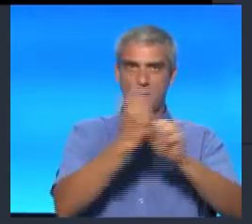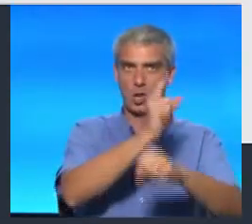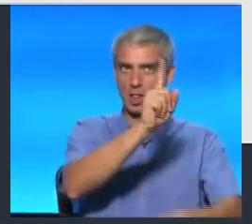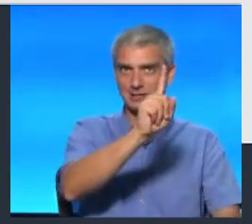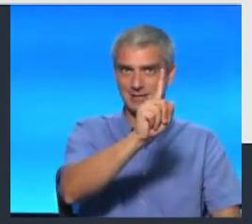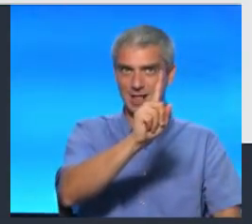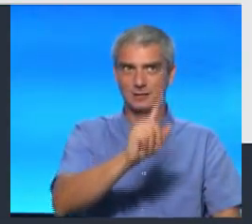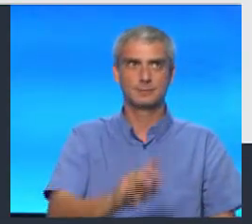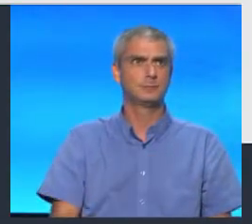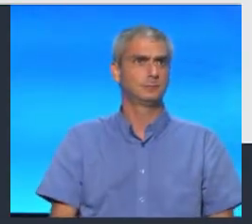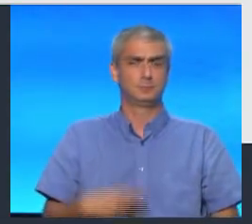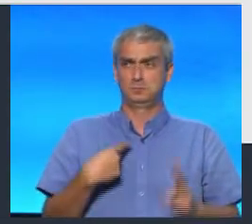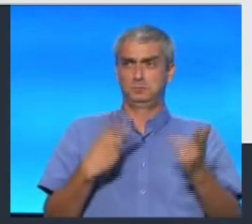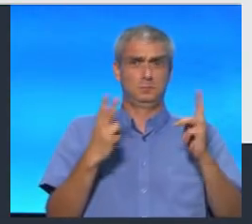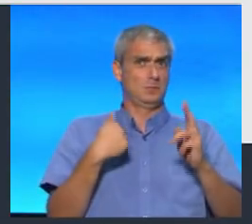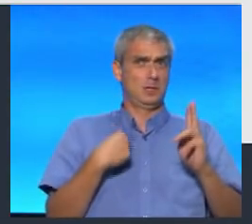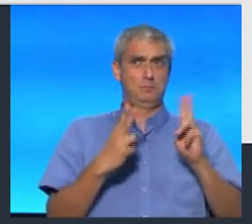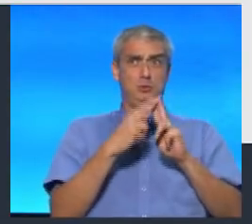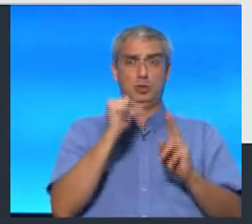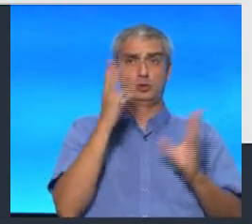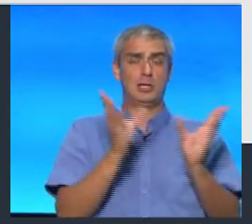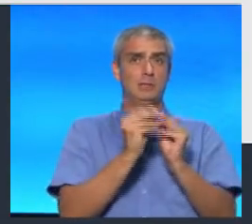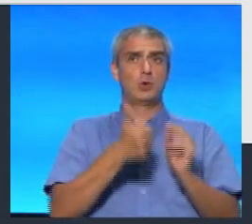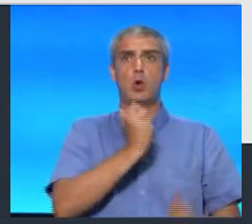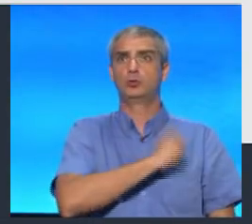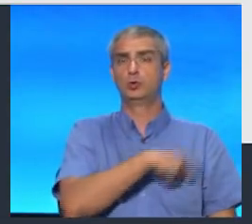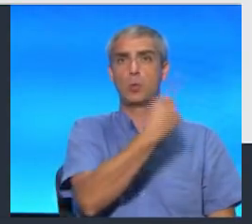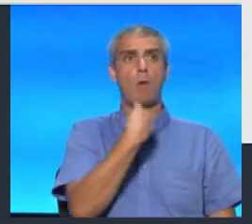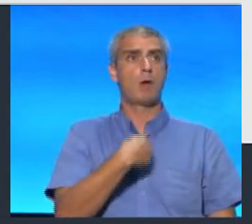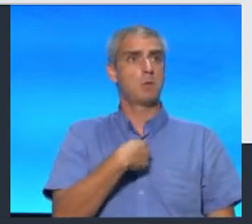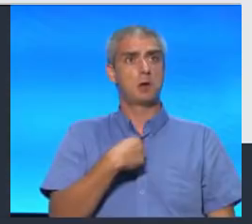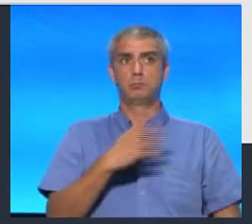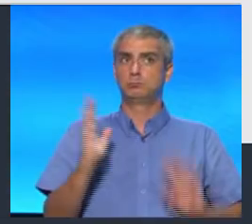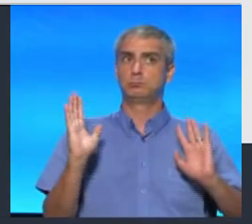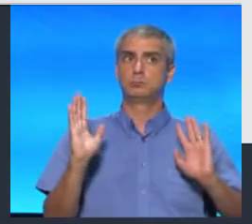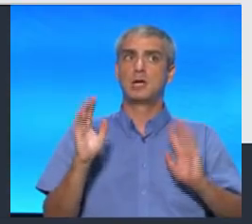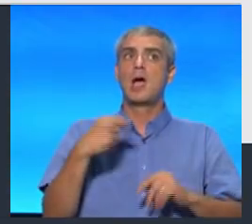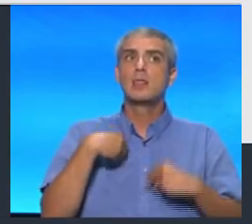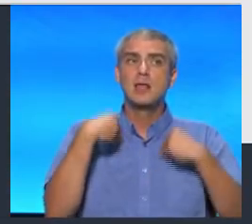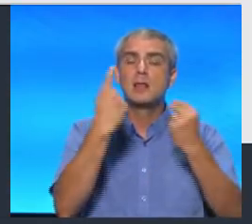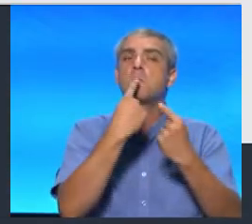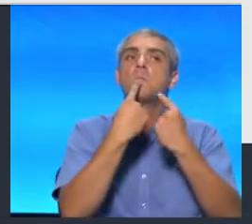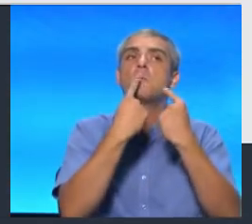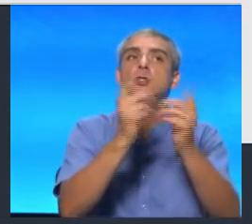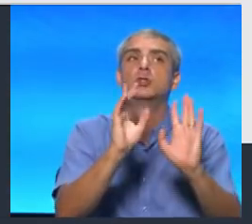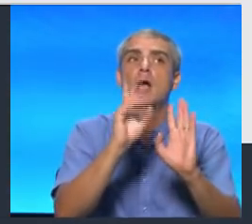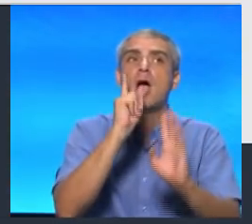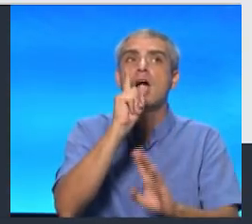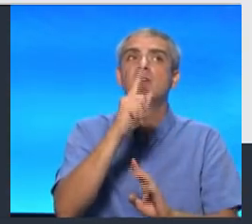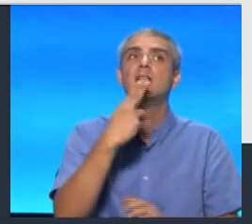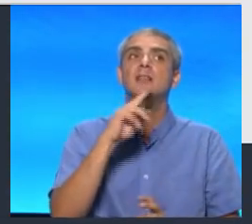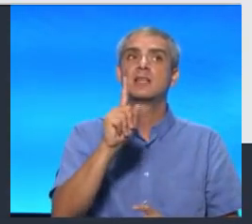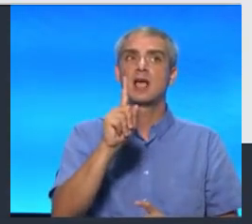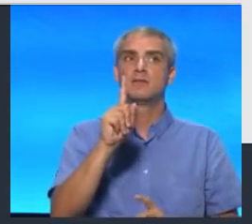יצליח. בפגישה הראשונה שלי עם ראש עיר, הוא אומר לי לא פחות ולא יותר, אני אתן לך מה שאתה רוצה, אבל תתחייב